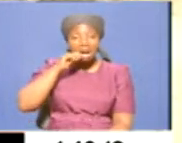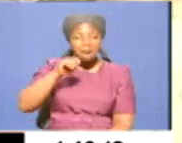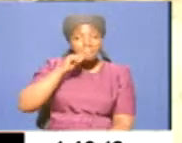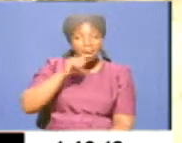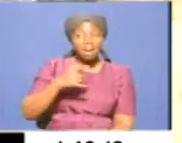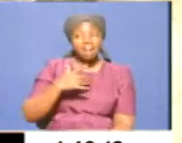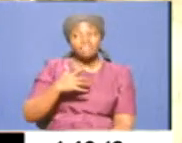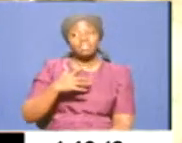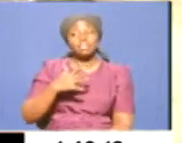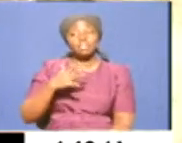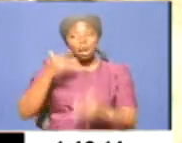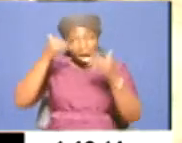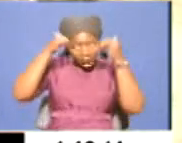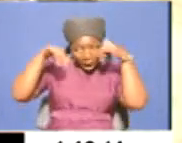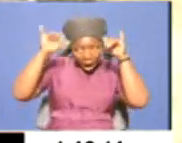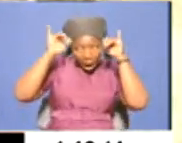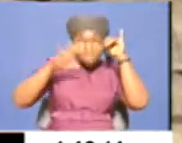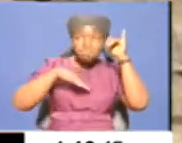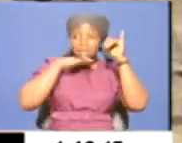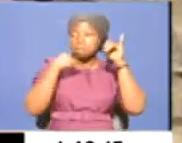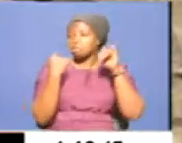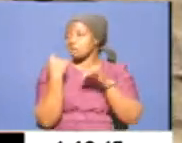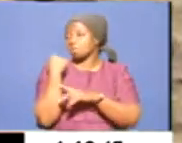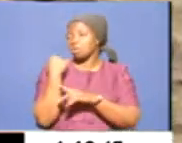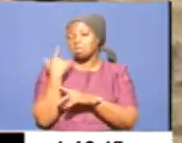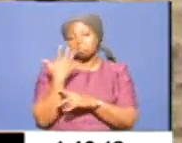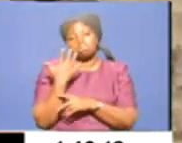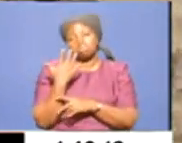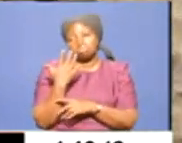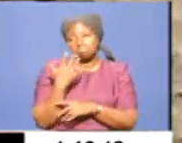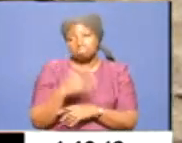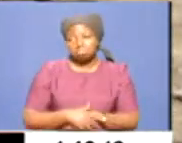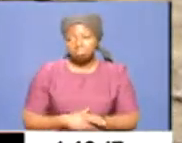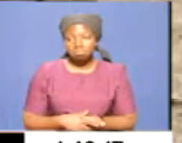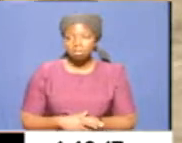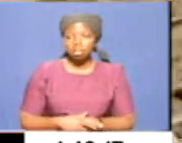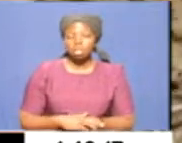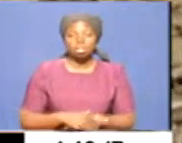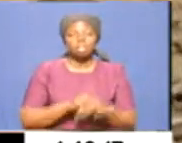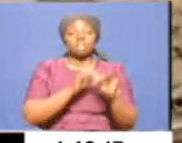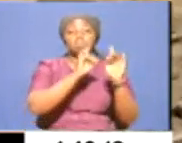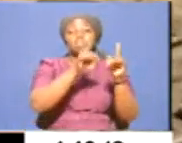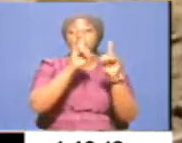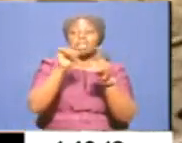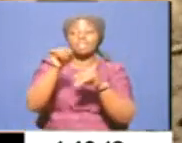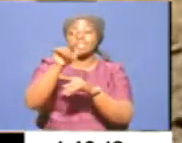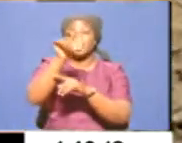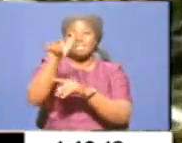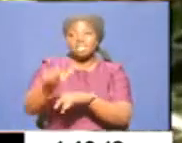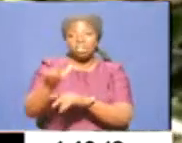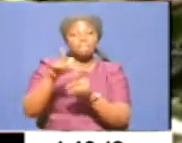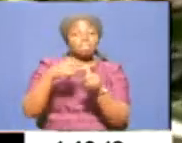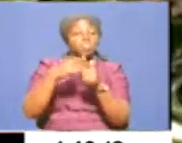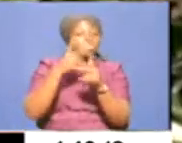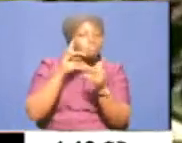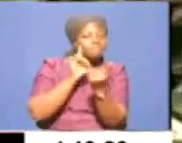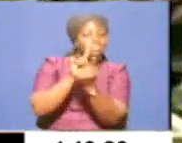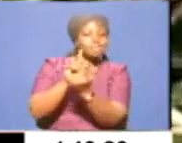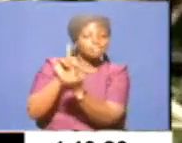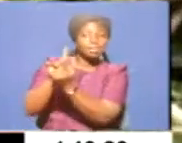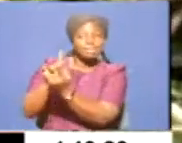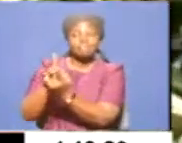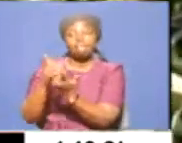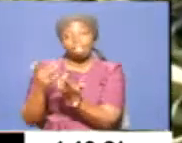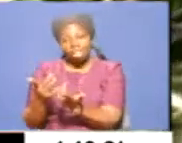jana usiku, nshindwa kunywa maji ikashindwa. Going round this region, one is met by carcasses of cattle, a smell of